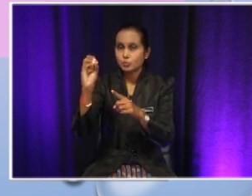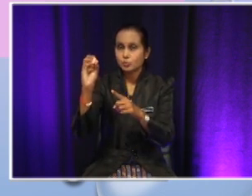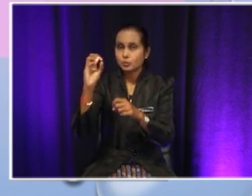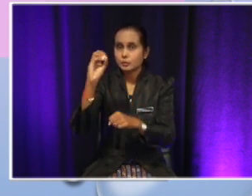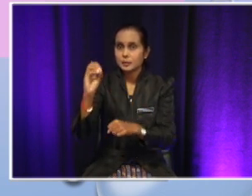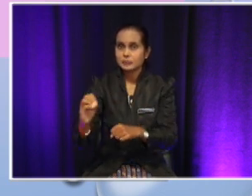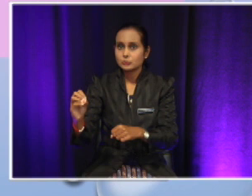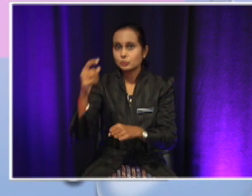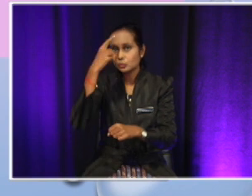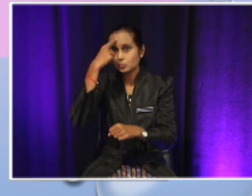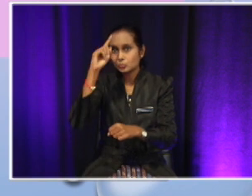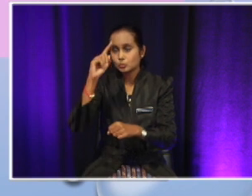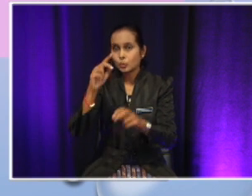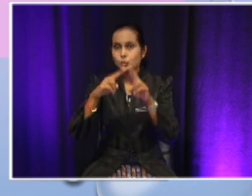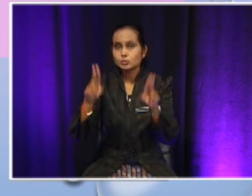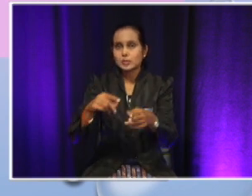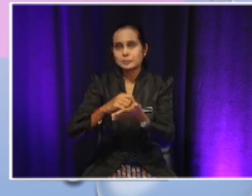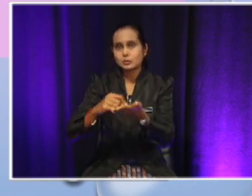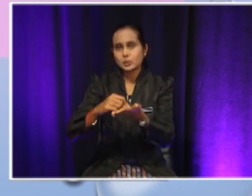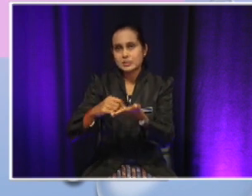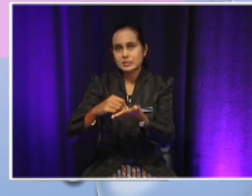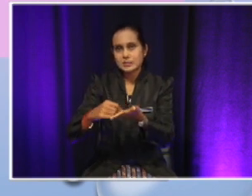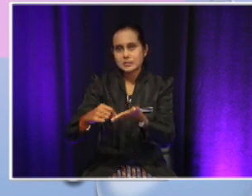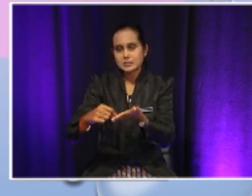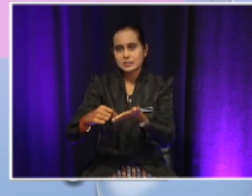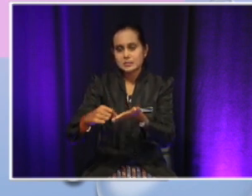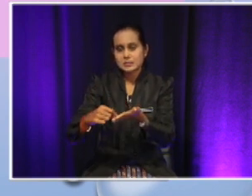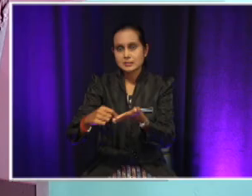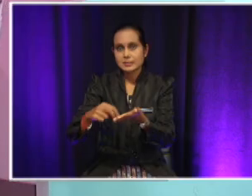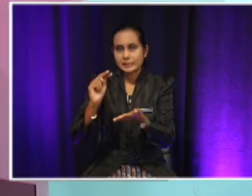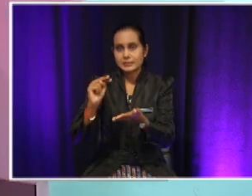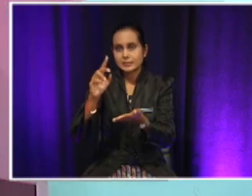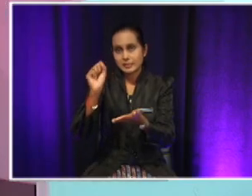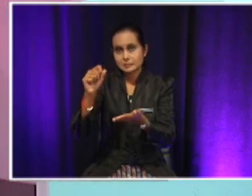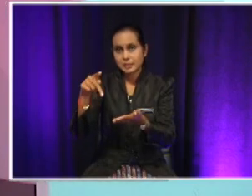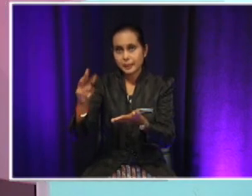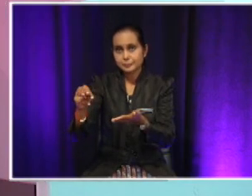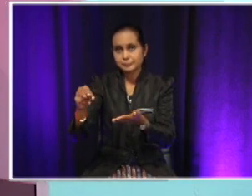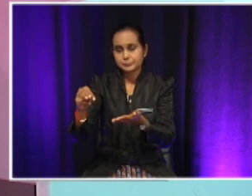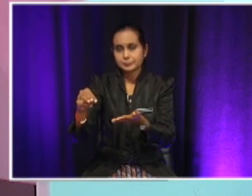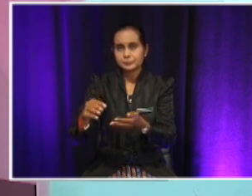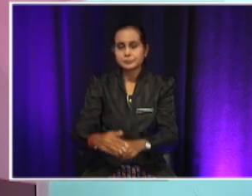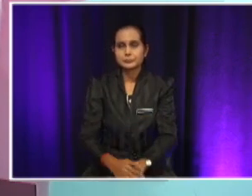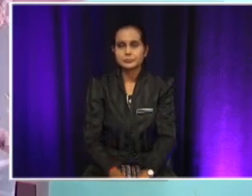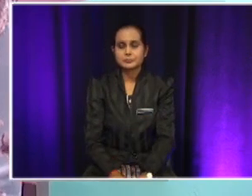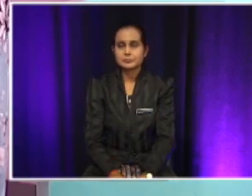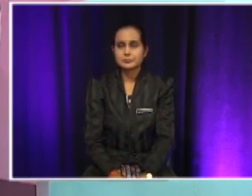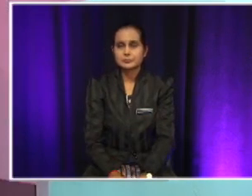ujian bertulis nanti yang akan murid-murid duduki nanti. Baik, yang mana keseluruhan ni untuk